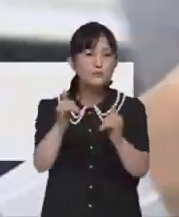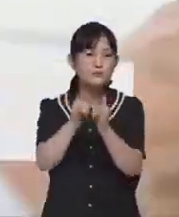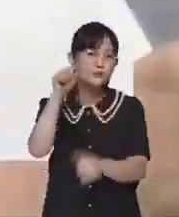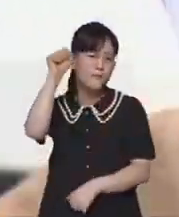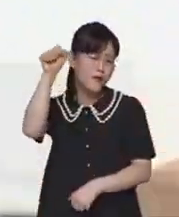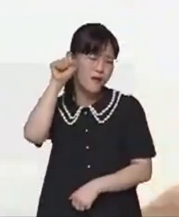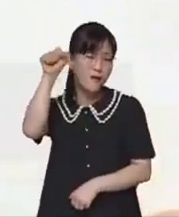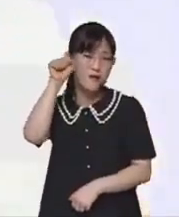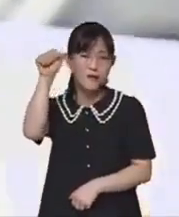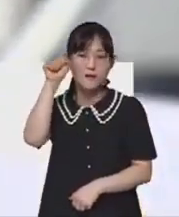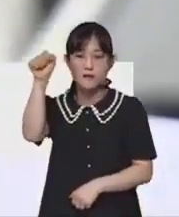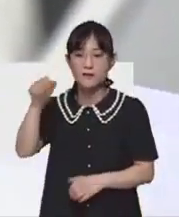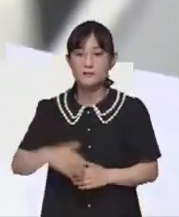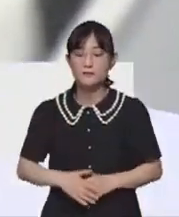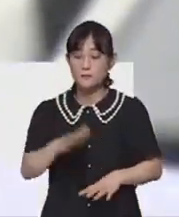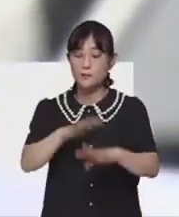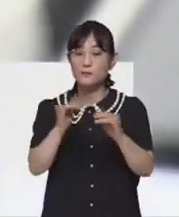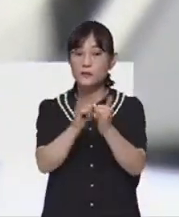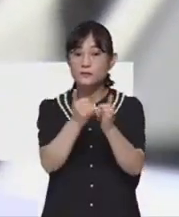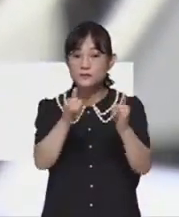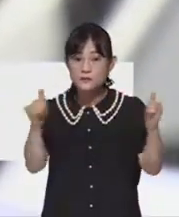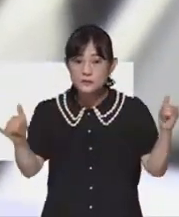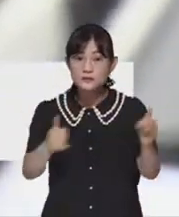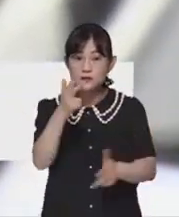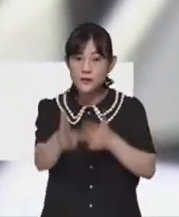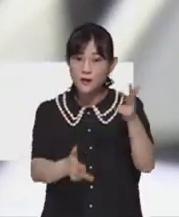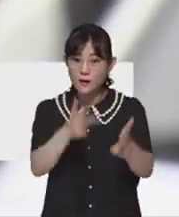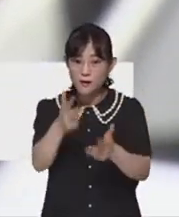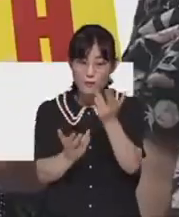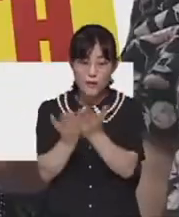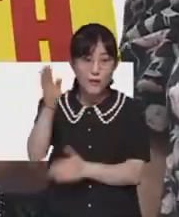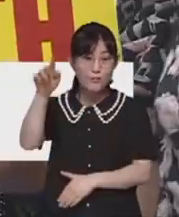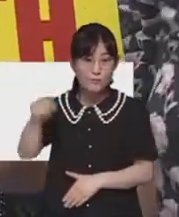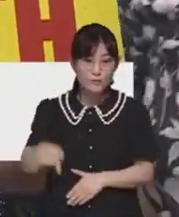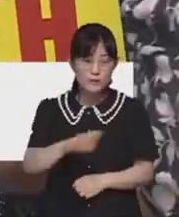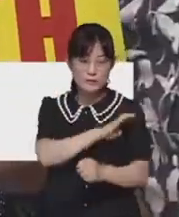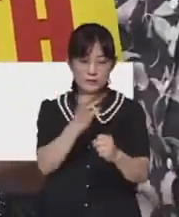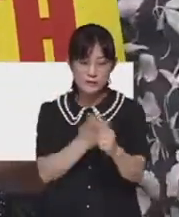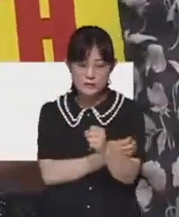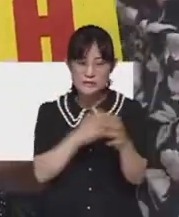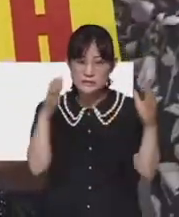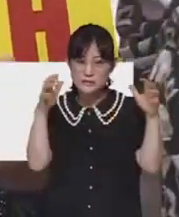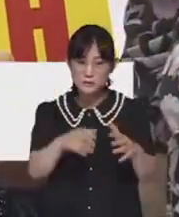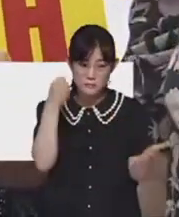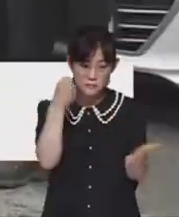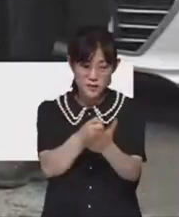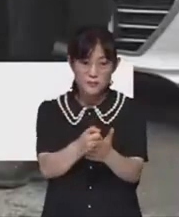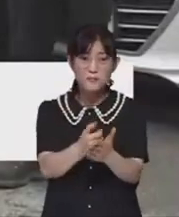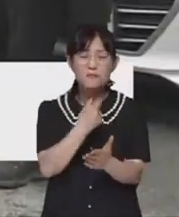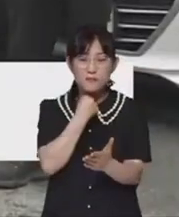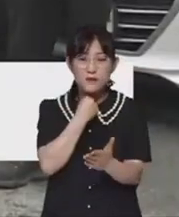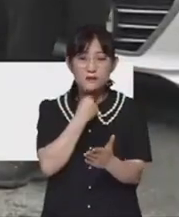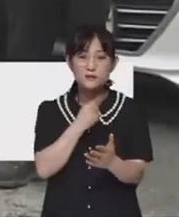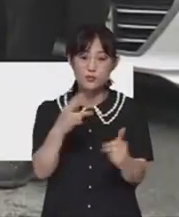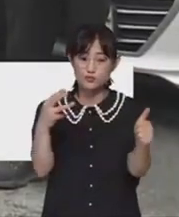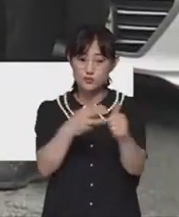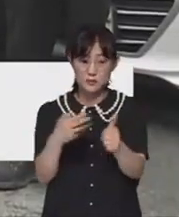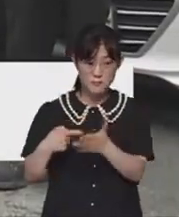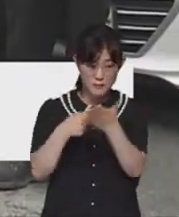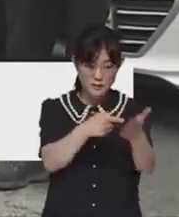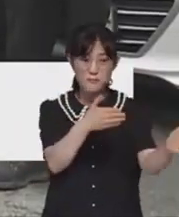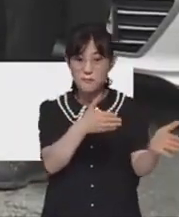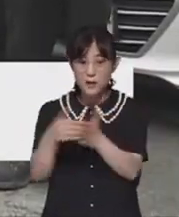있습니다. 농민들은 산업통상자원부의 에너지 집적화 단지 지정을 받기 위해 군에 요청한 승인이 무시된